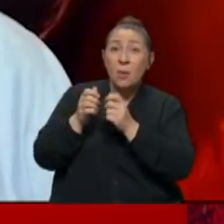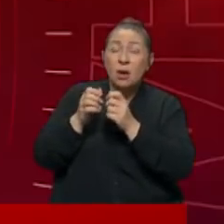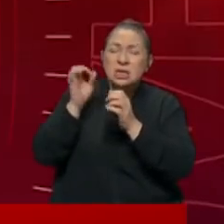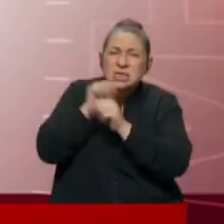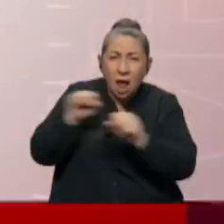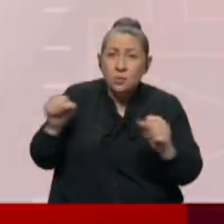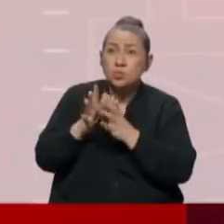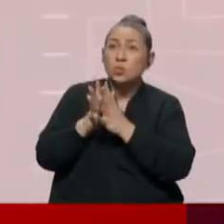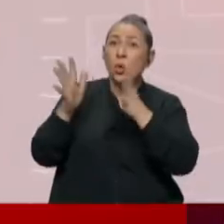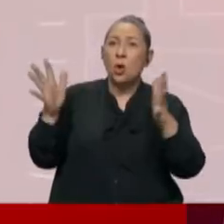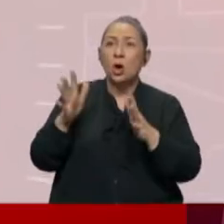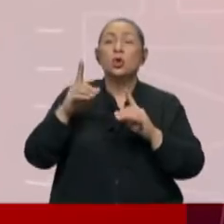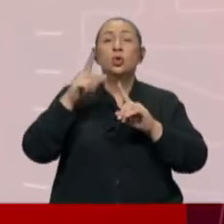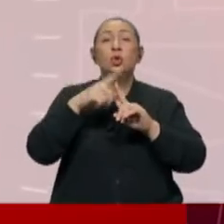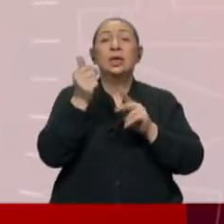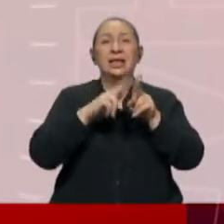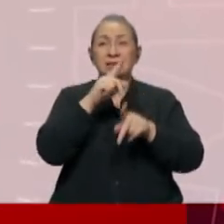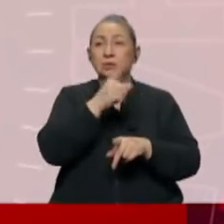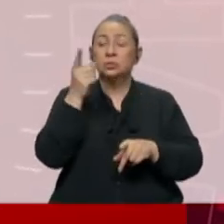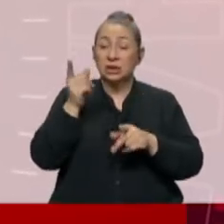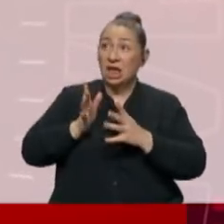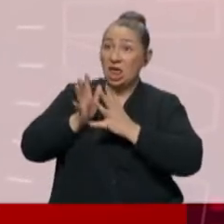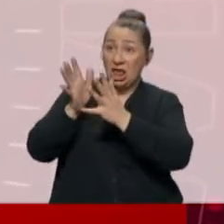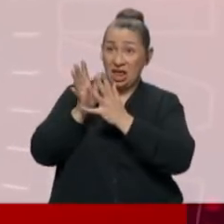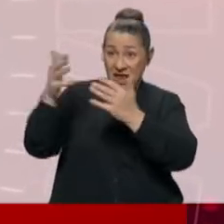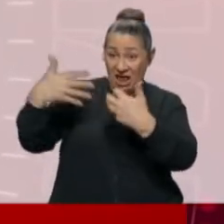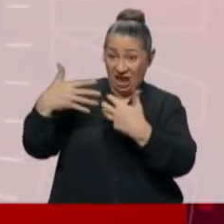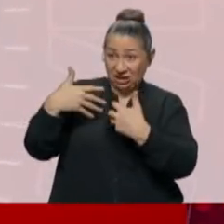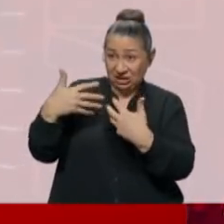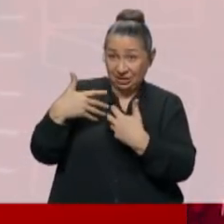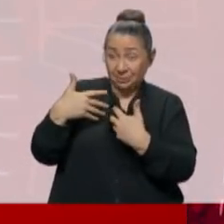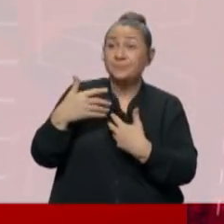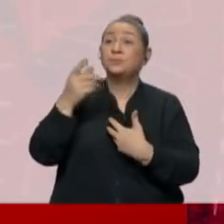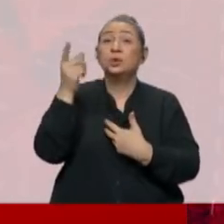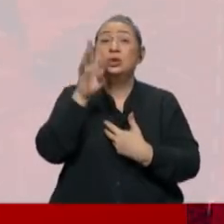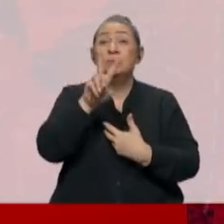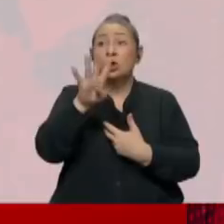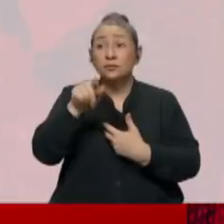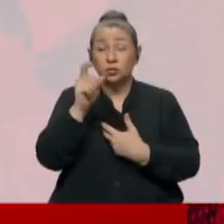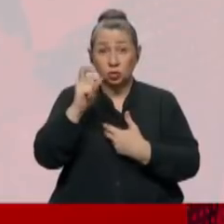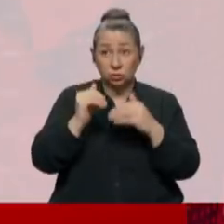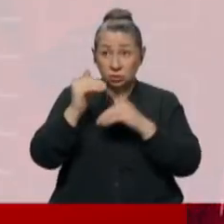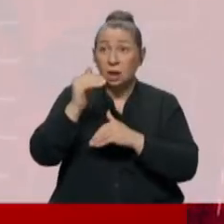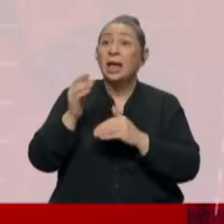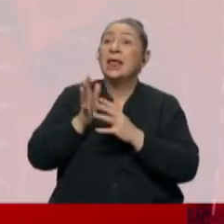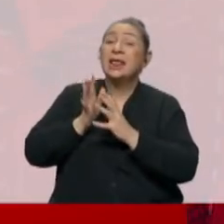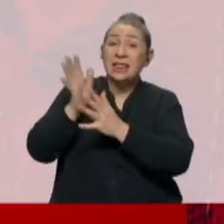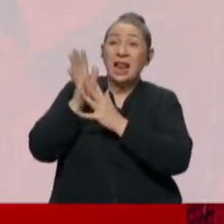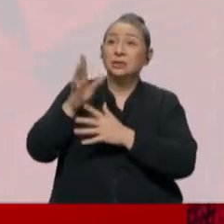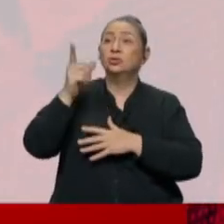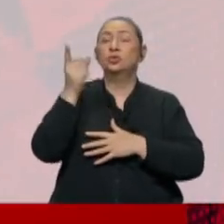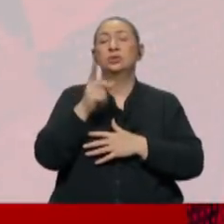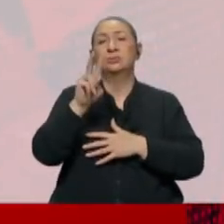devam ediyor Türk'e göre Aralık'ta ihracat yüzde 24,9 artarken ithalat yüzde 29,9